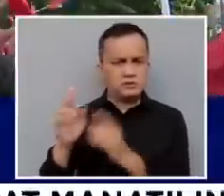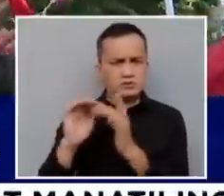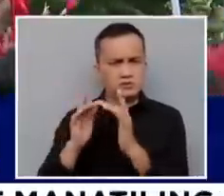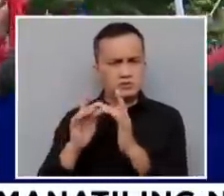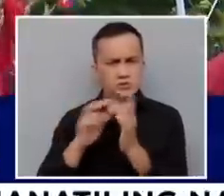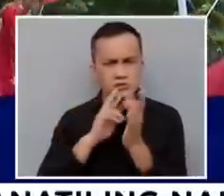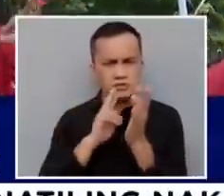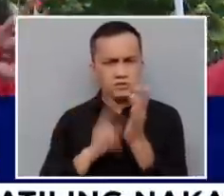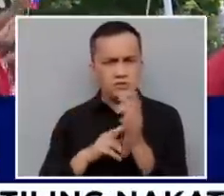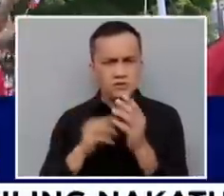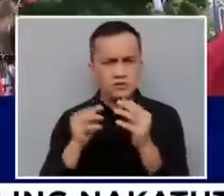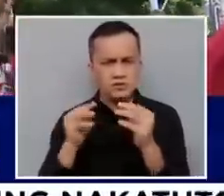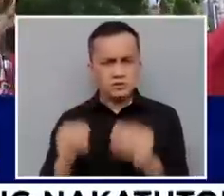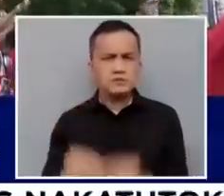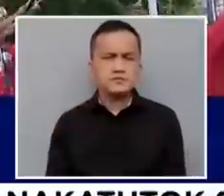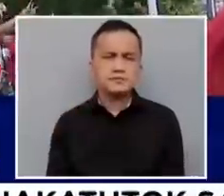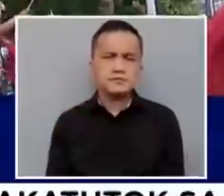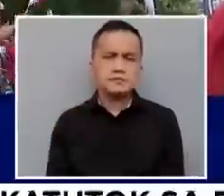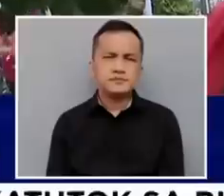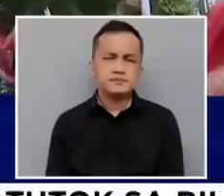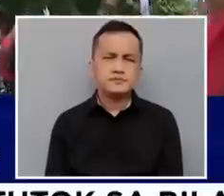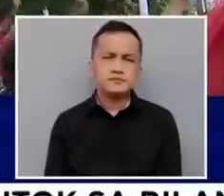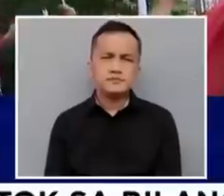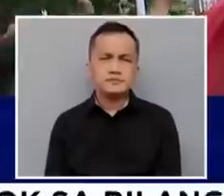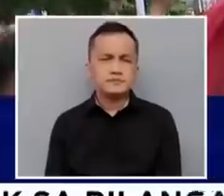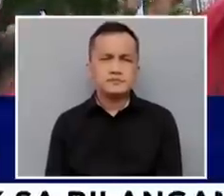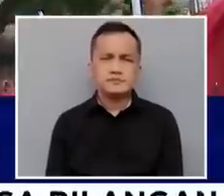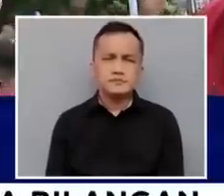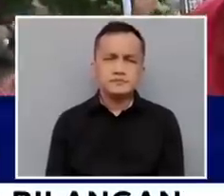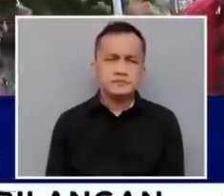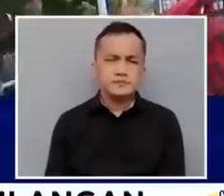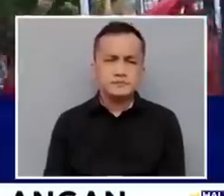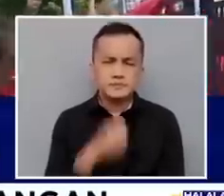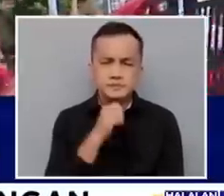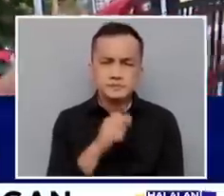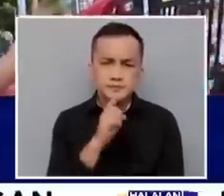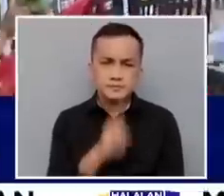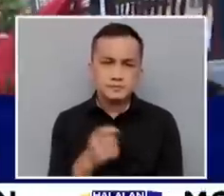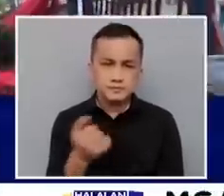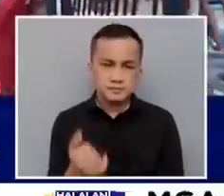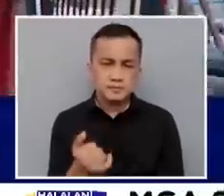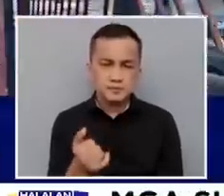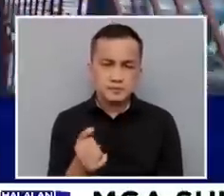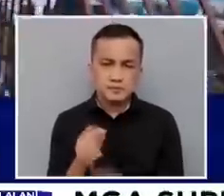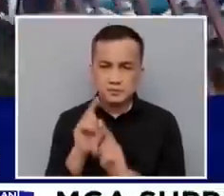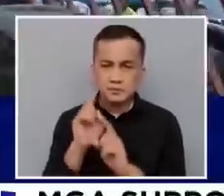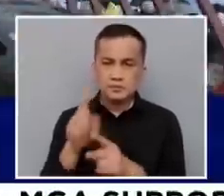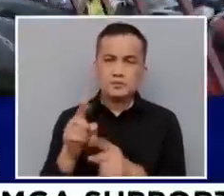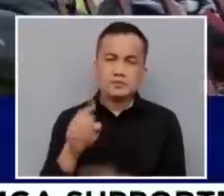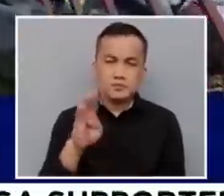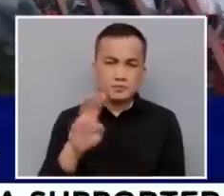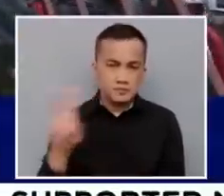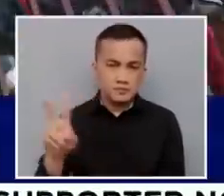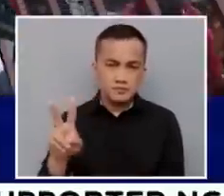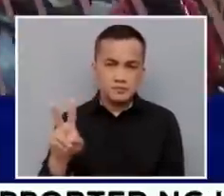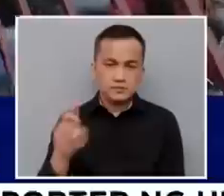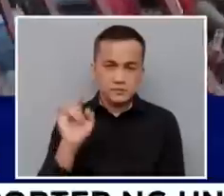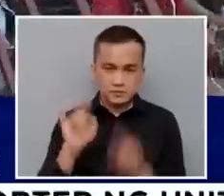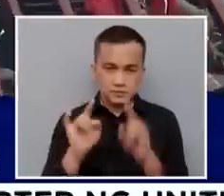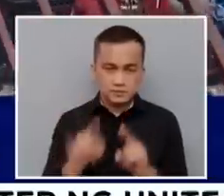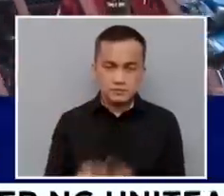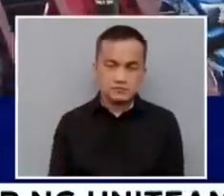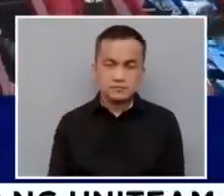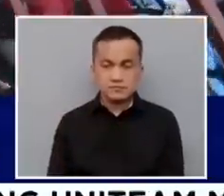recorded message kahapon. So eto, hindi pa tiyak ngayon kung magpapakita si Ginoong Marcos sa media.